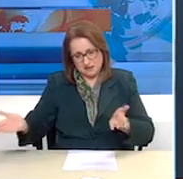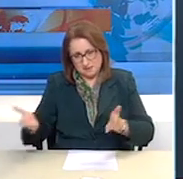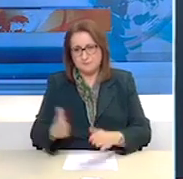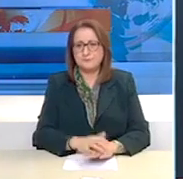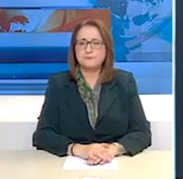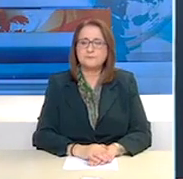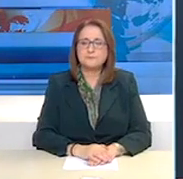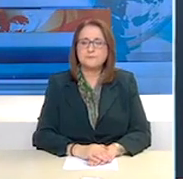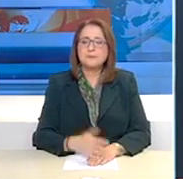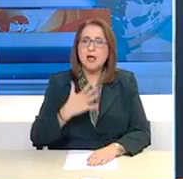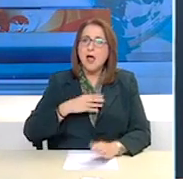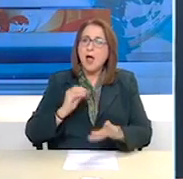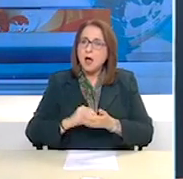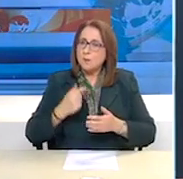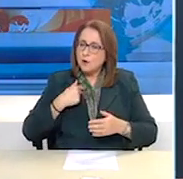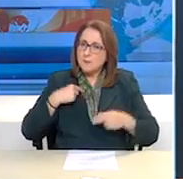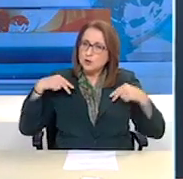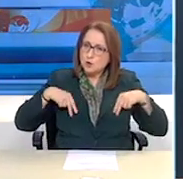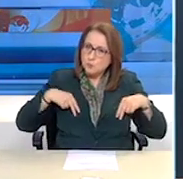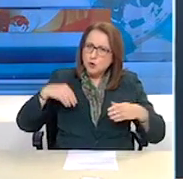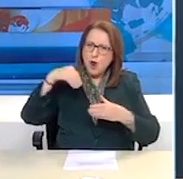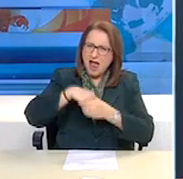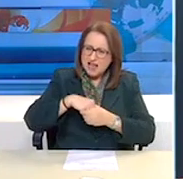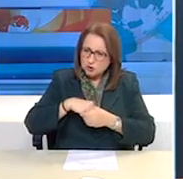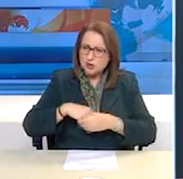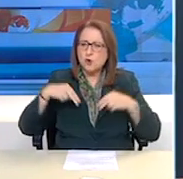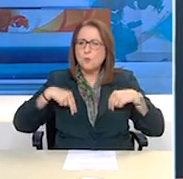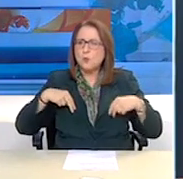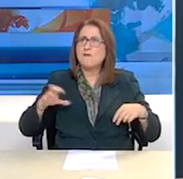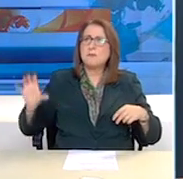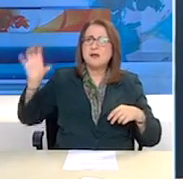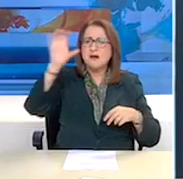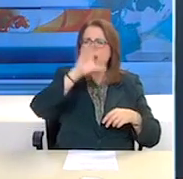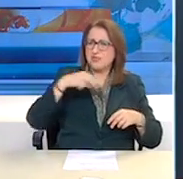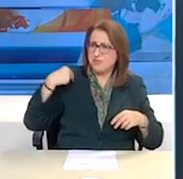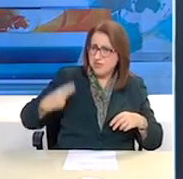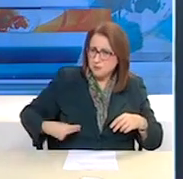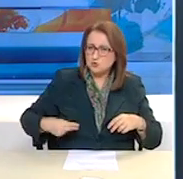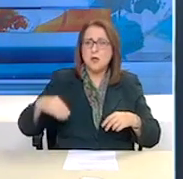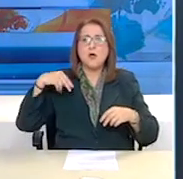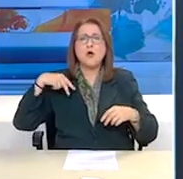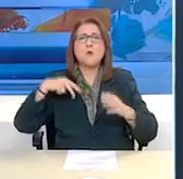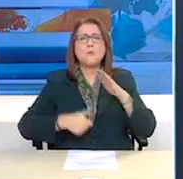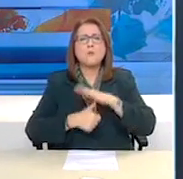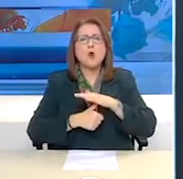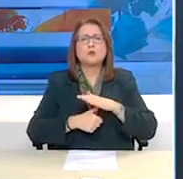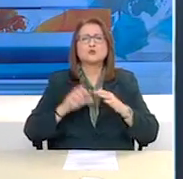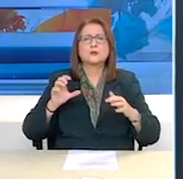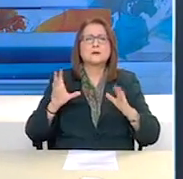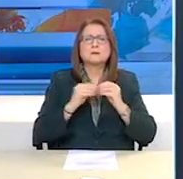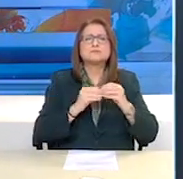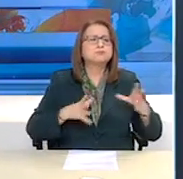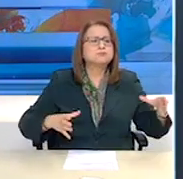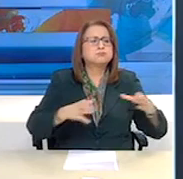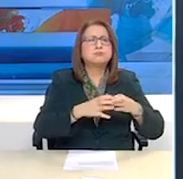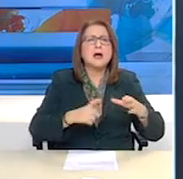τον Υπουργό Εσωτερικών Τάκη Θοδωρικάκο, τον Πρόεδρο της Ένωσης Περιφερειών Ελλάδος Απόστολο Τζικώστα και τον Πρόεδρο της Κεντρικής Ένωσης Δήμων Ελλάδος Δημήτρη